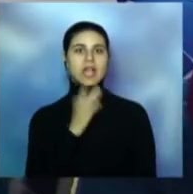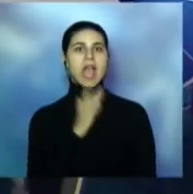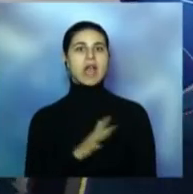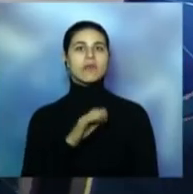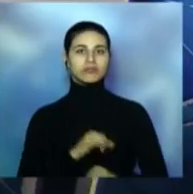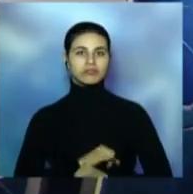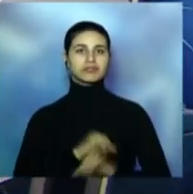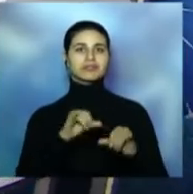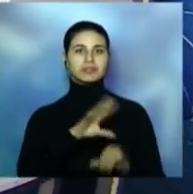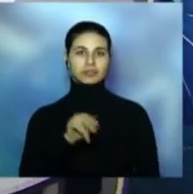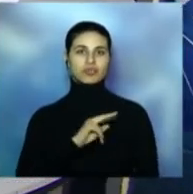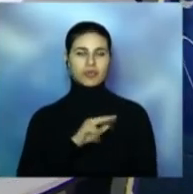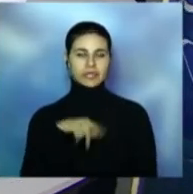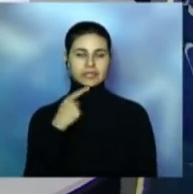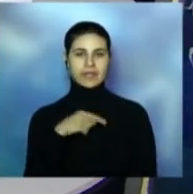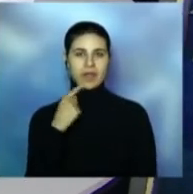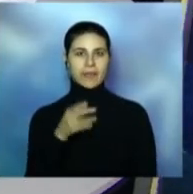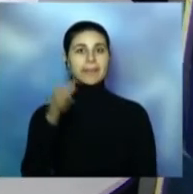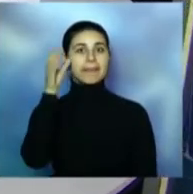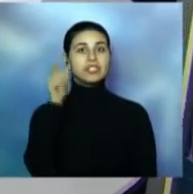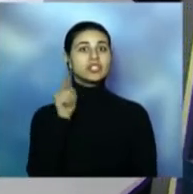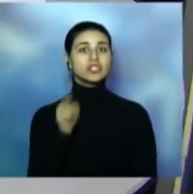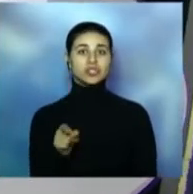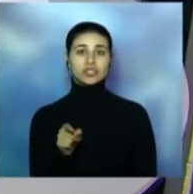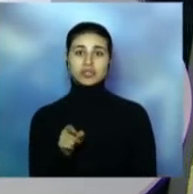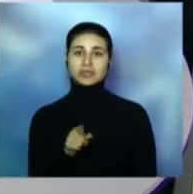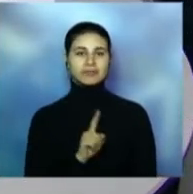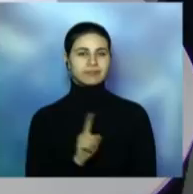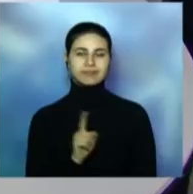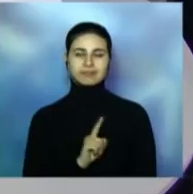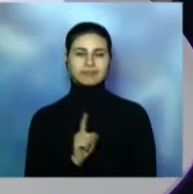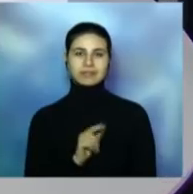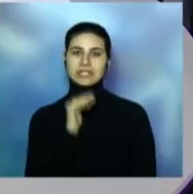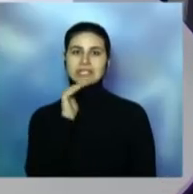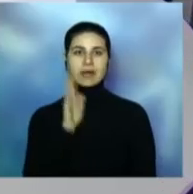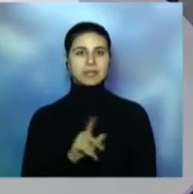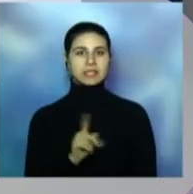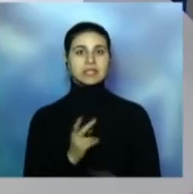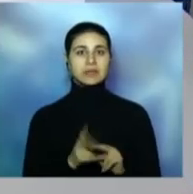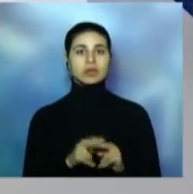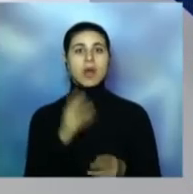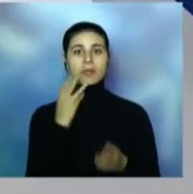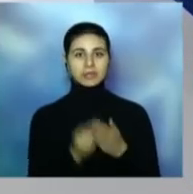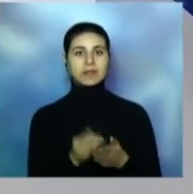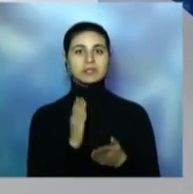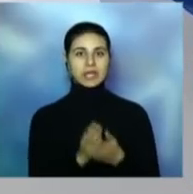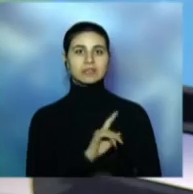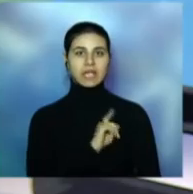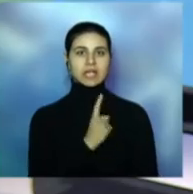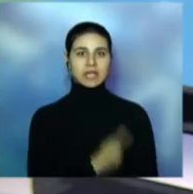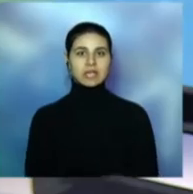არის, იმიტომ რომ ზოგადად ნიჭი, რომელიც პროდუქტს ვერ ქმნის, ნიჭი არ არის, საკმარისი არ არის, იმიტომ რომ ნიჭს თავისთავად აქვს